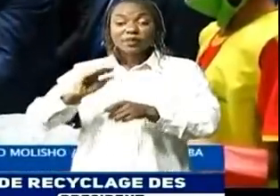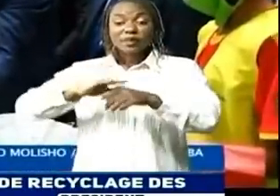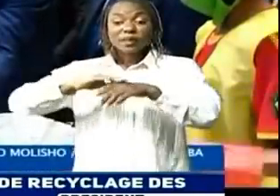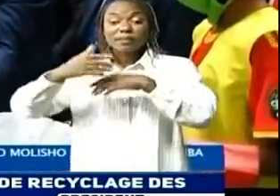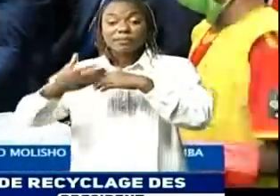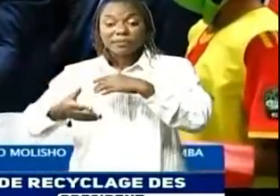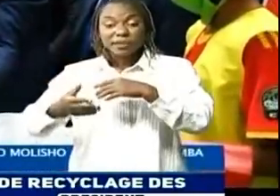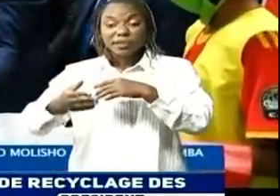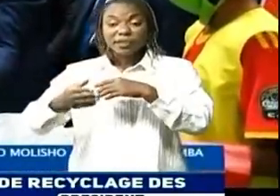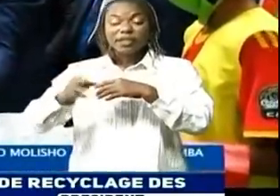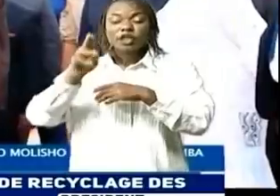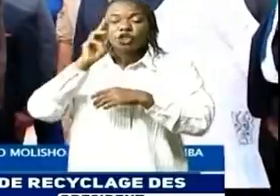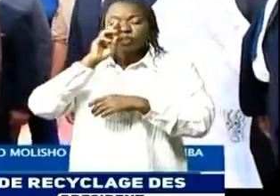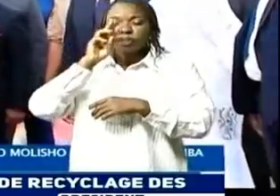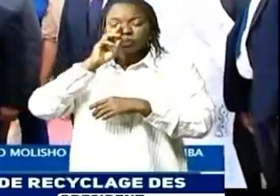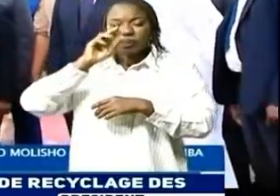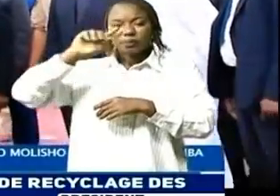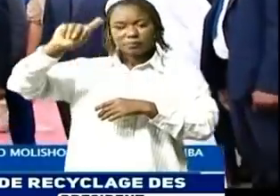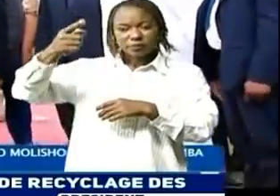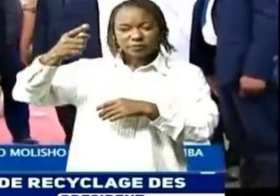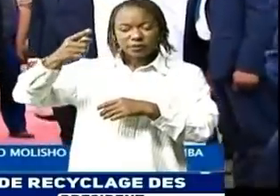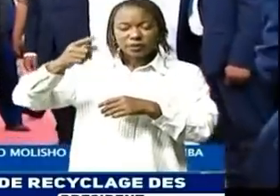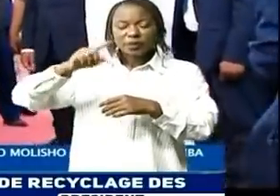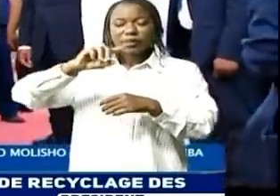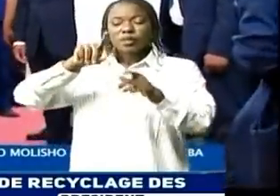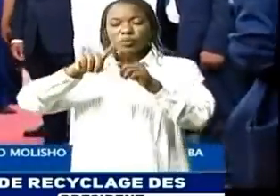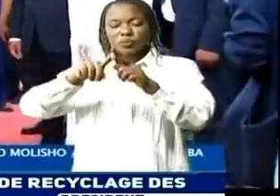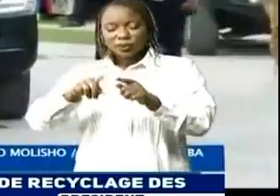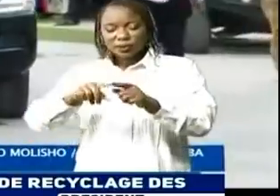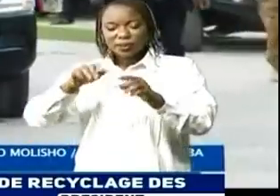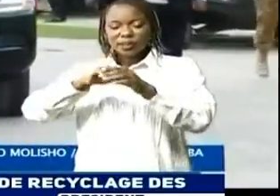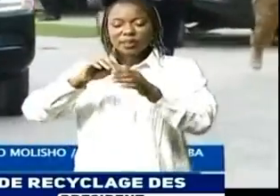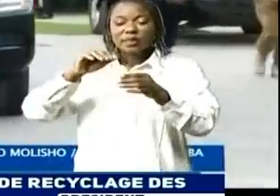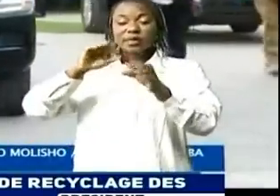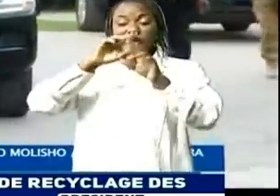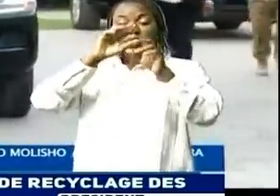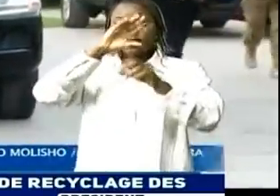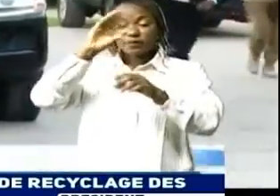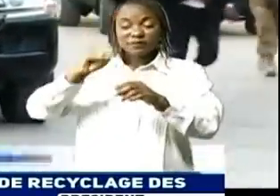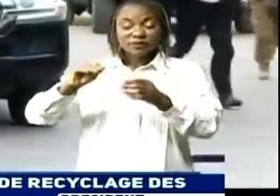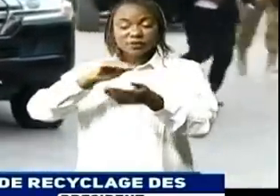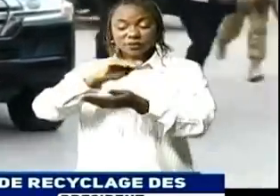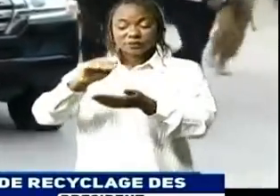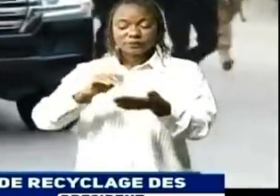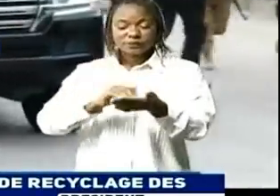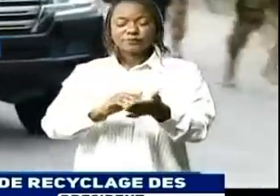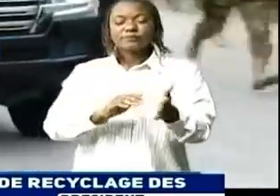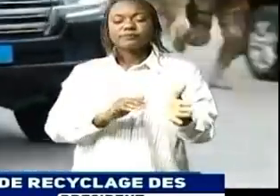Nigeria et la première en Afrique centrale.